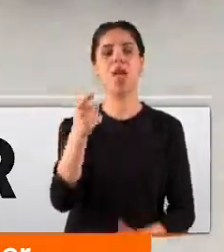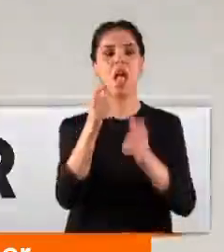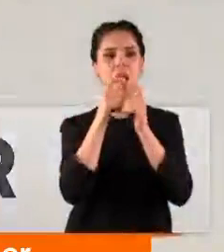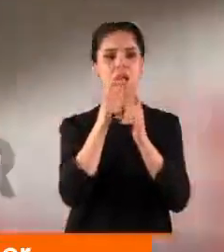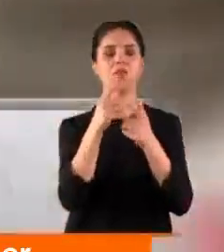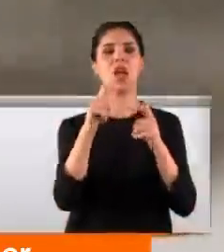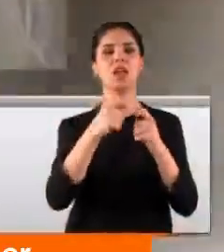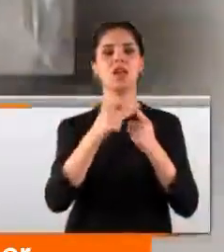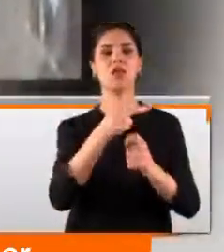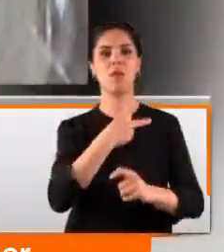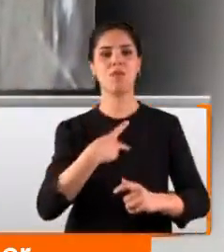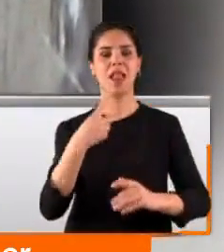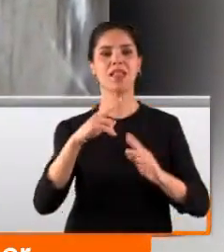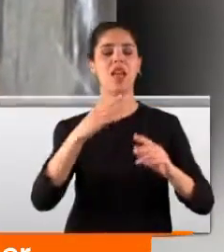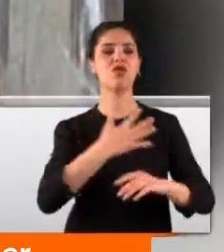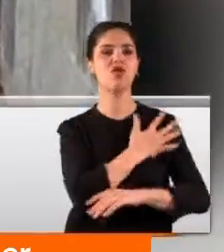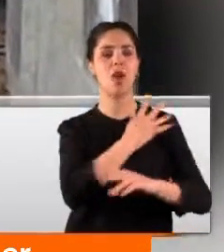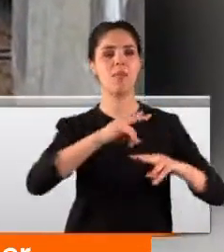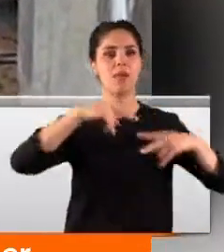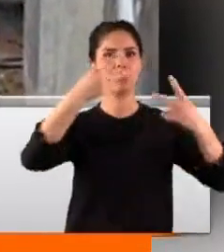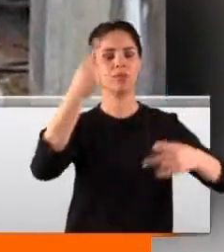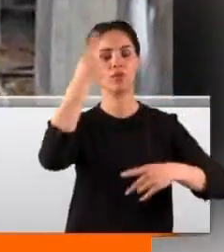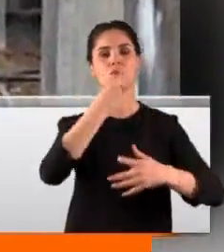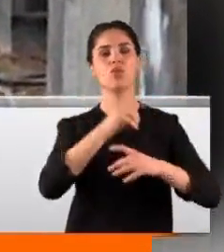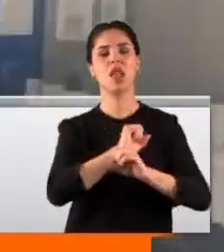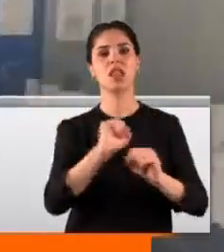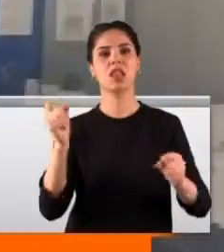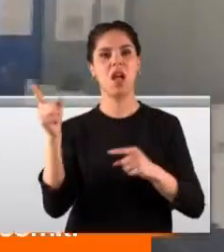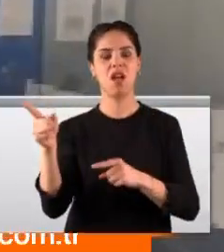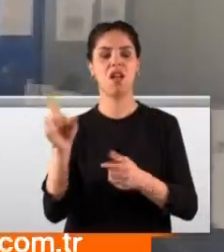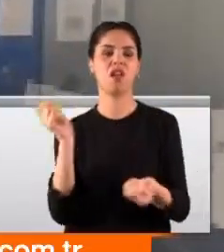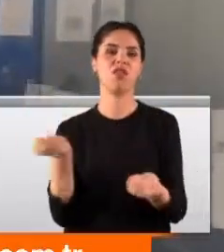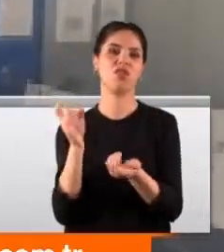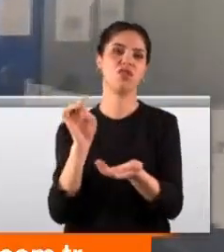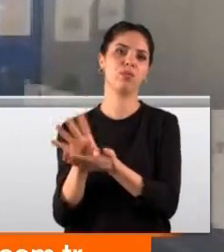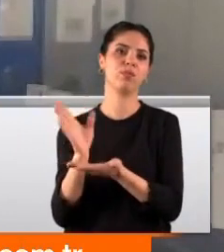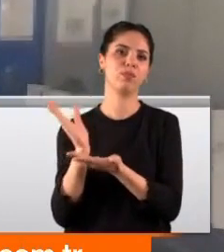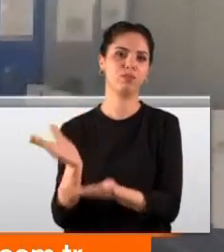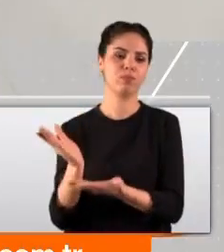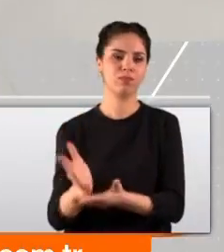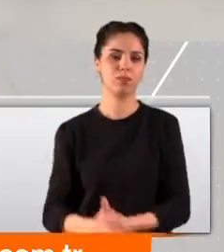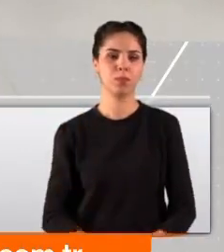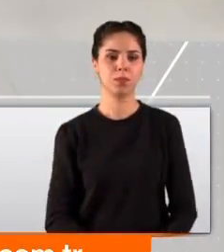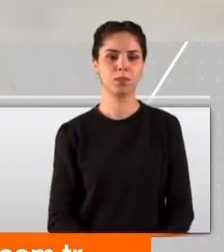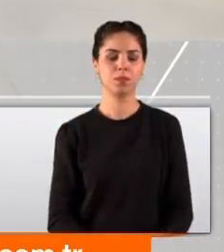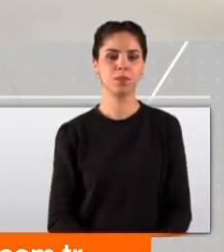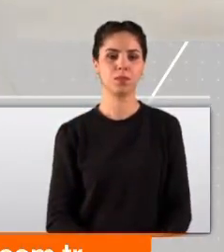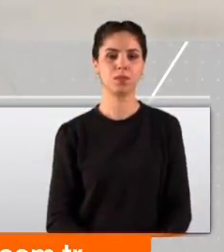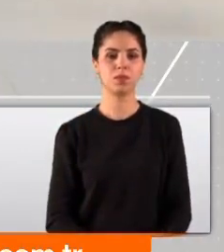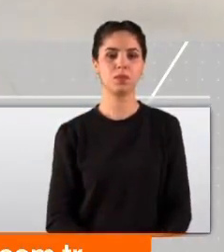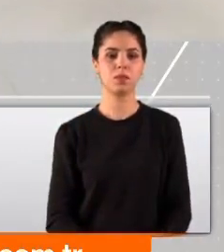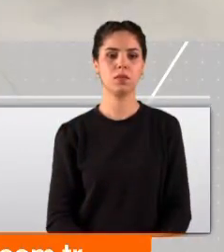Kırşehir Belediyesi'nin CHP'ye geçmesiyle kaybetti Serkan Sönmez. Kırşehir Belediyesi'nde aşırı olarak çalışıyordum AK Parti zamanında. Belediyeyi CHP